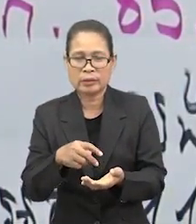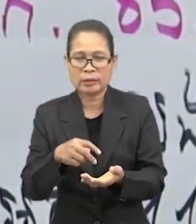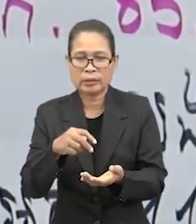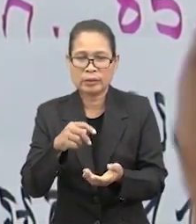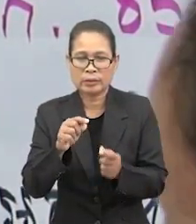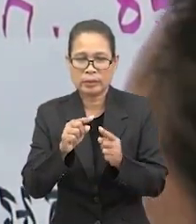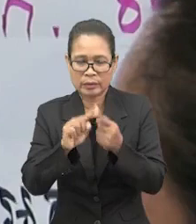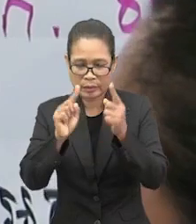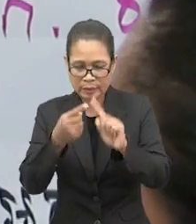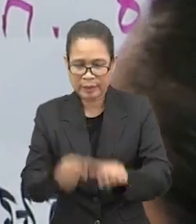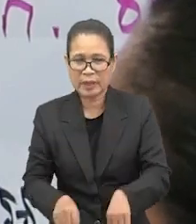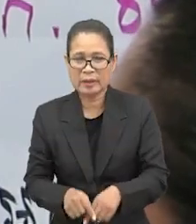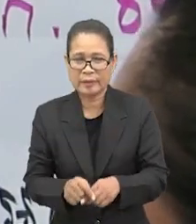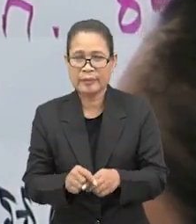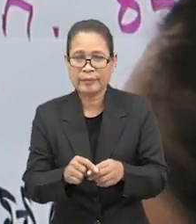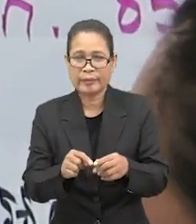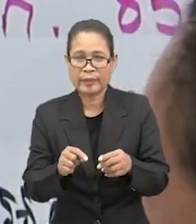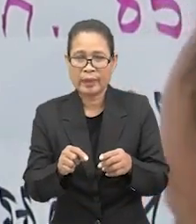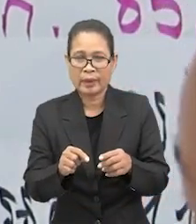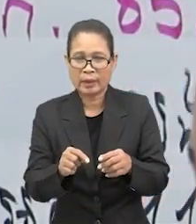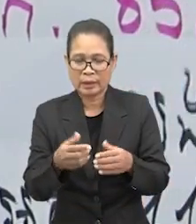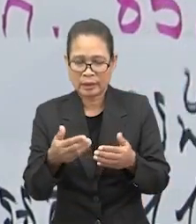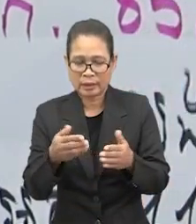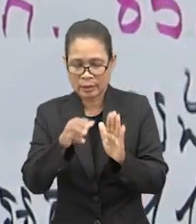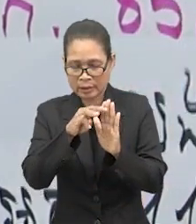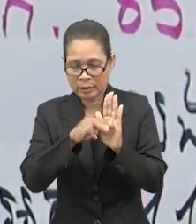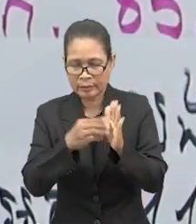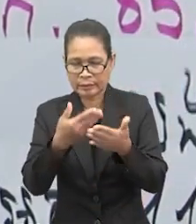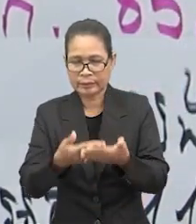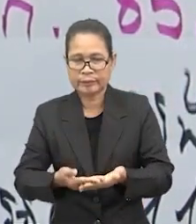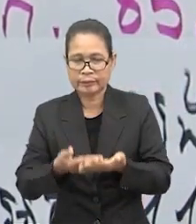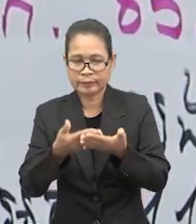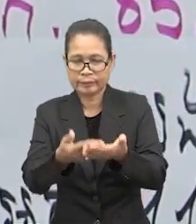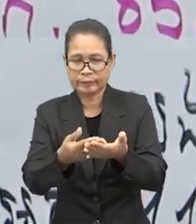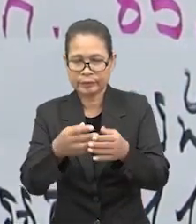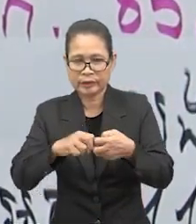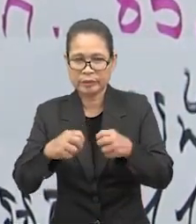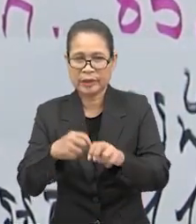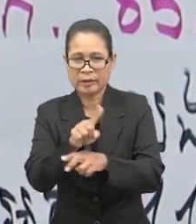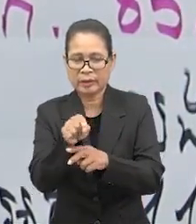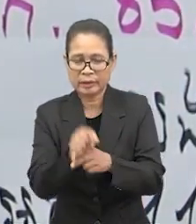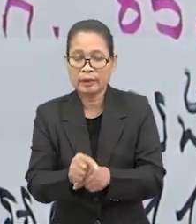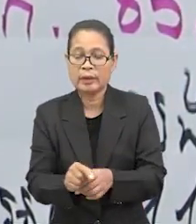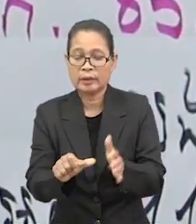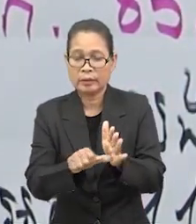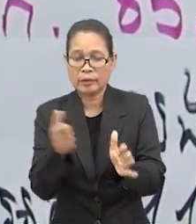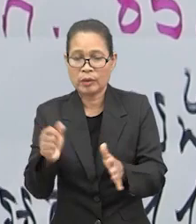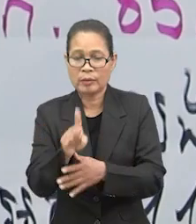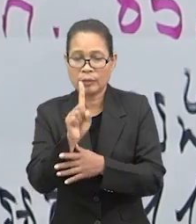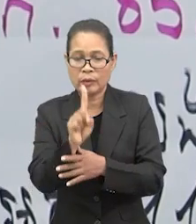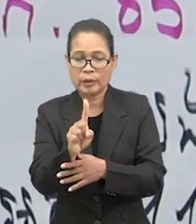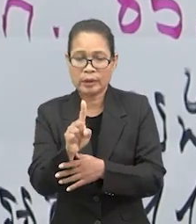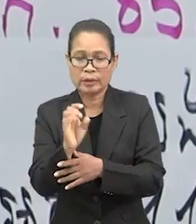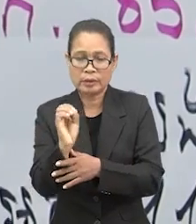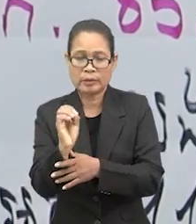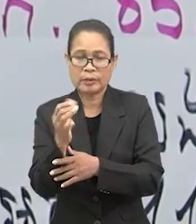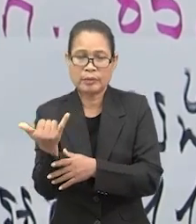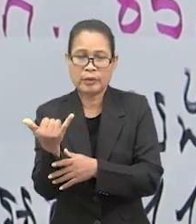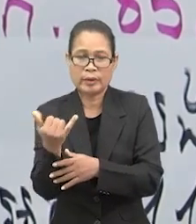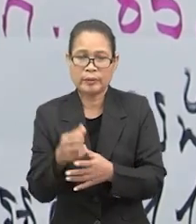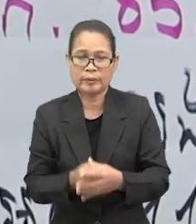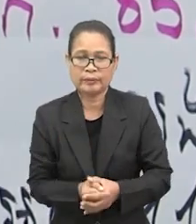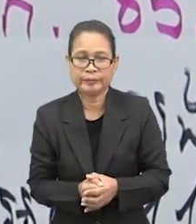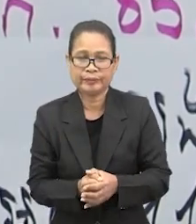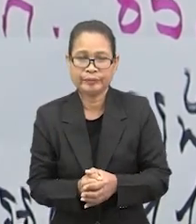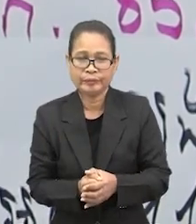Chà. Chùm lòng chương mê riêng rồi để dương trở riêng ngày nay cứ ca bằng ca chùm nọt. Miên là khăn ông tùm phố á. Tí